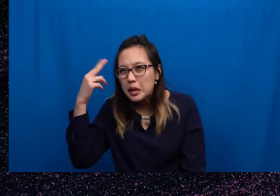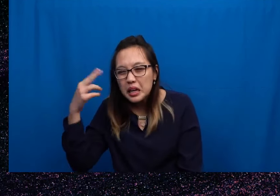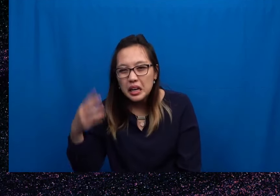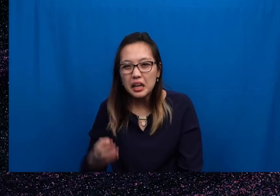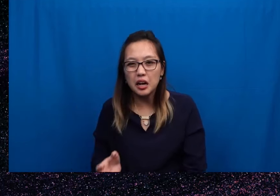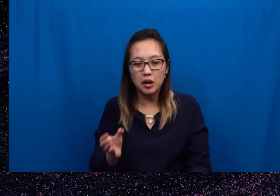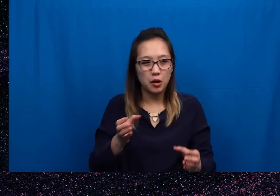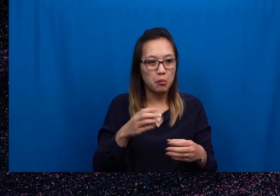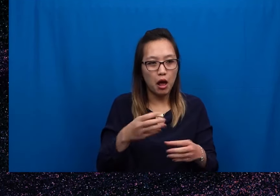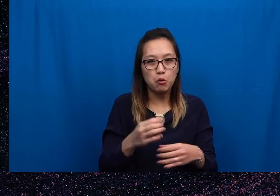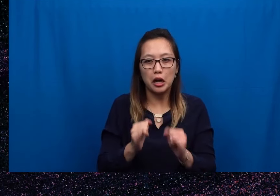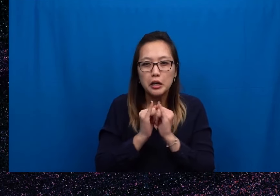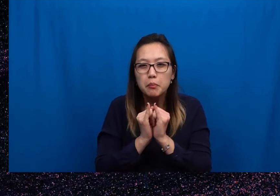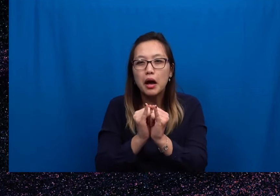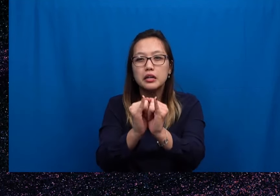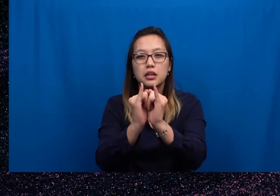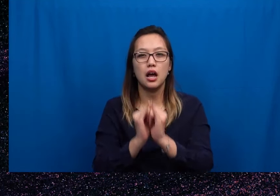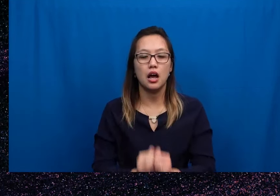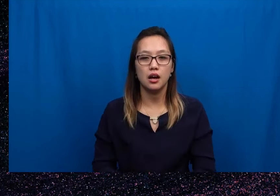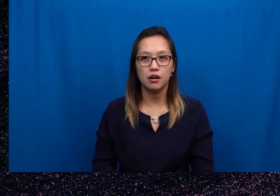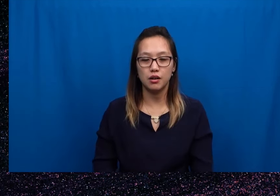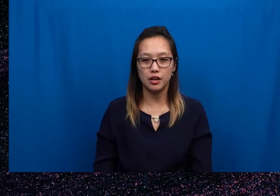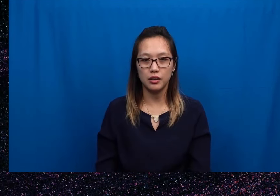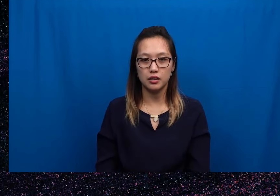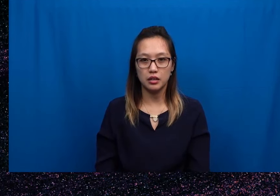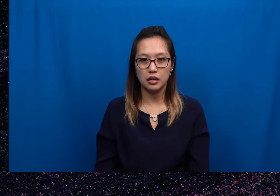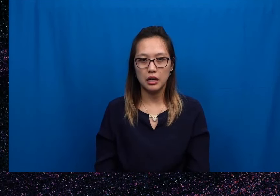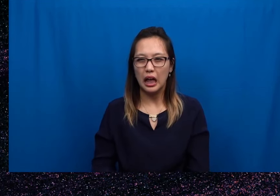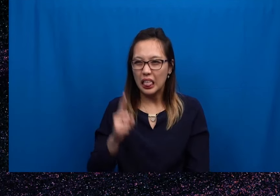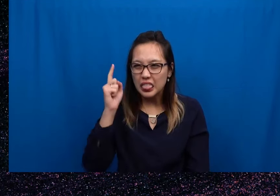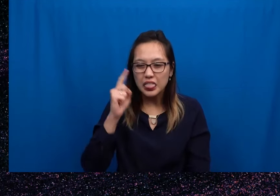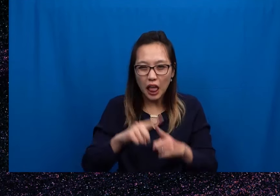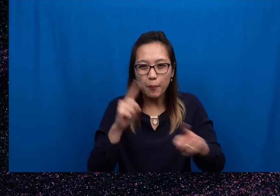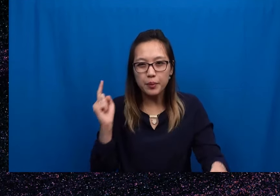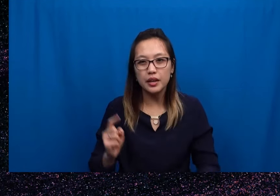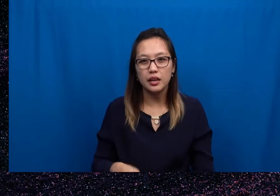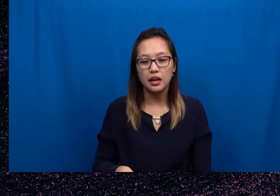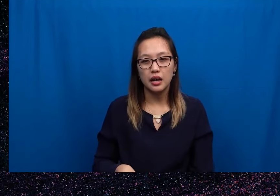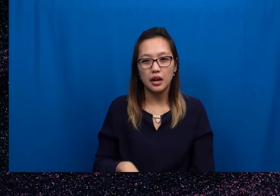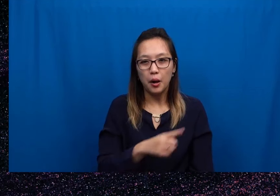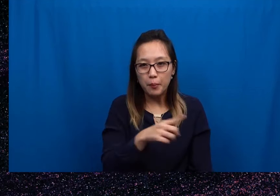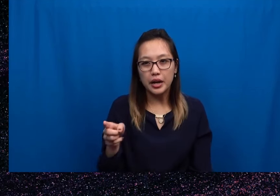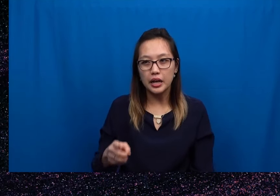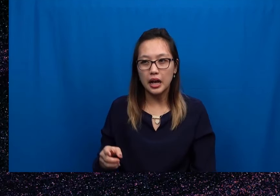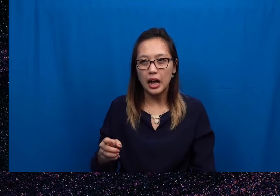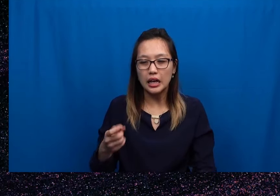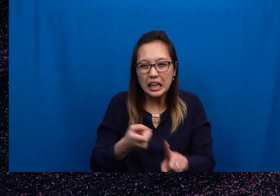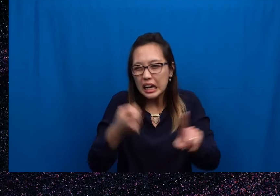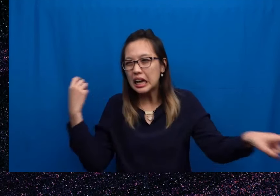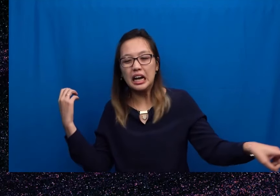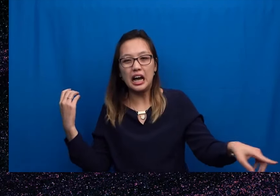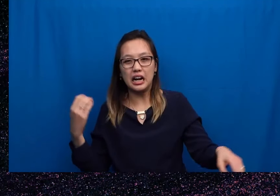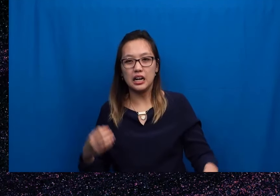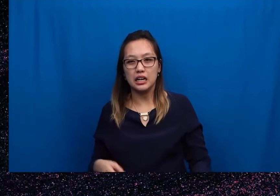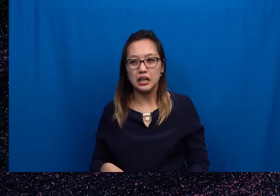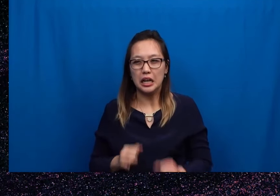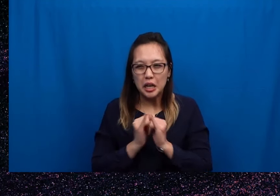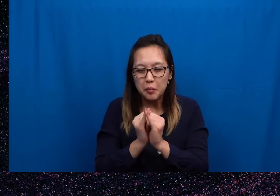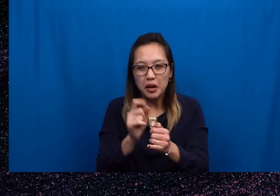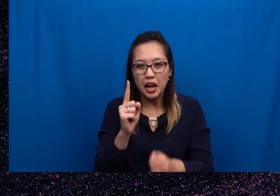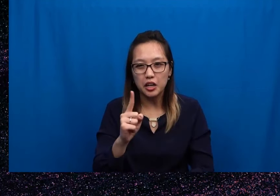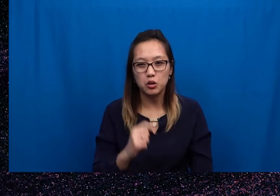melakukan ibadah. Tapi sebenarnya mereka menyangkali atau mengingkari ibadah itu